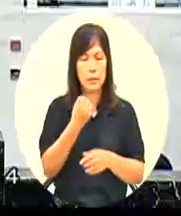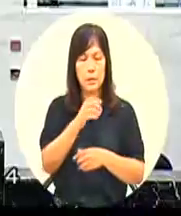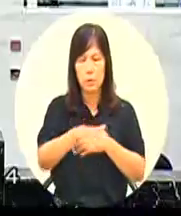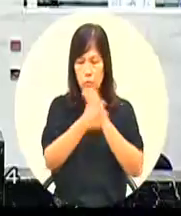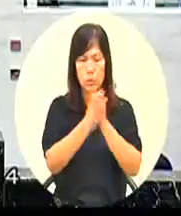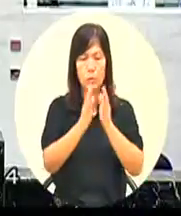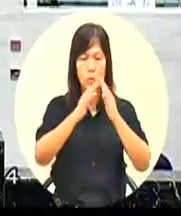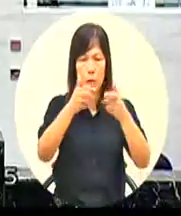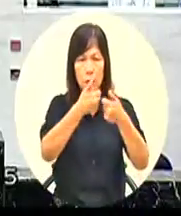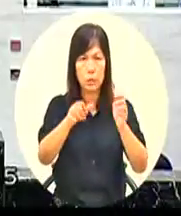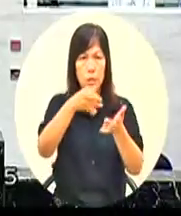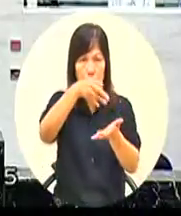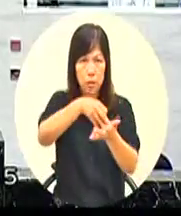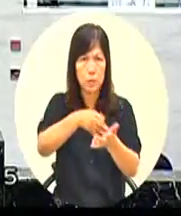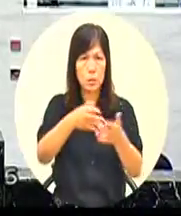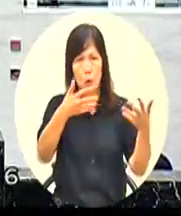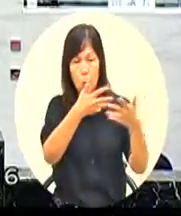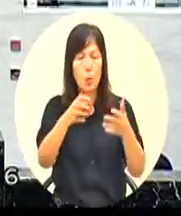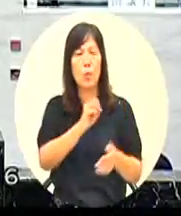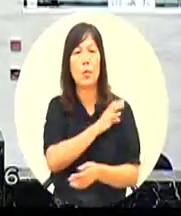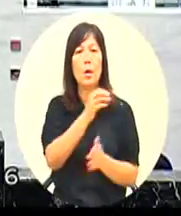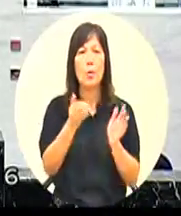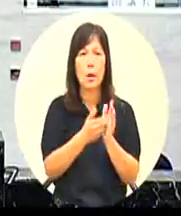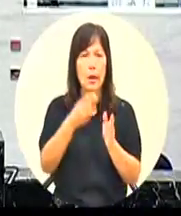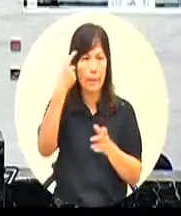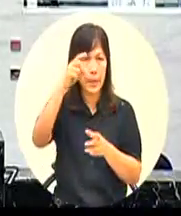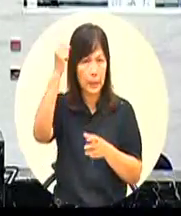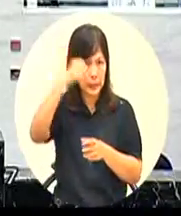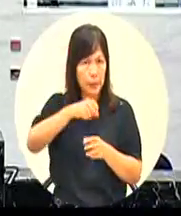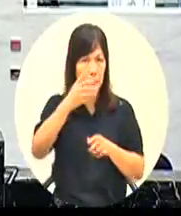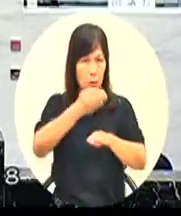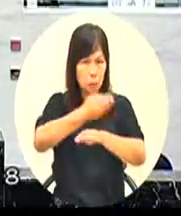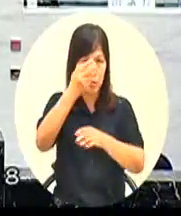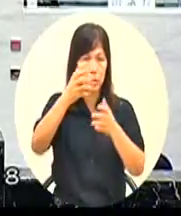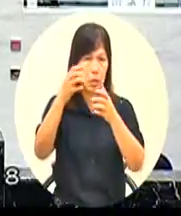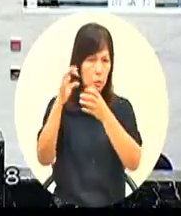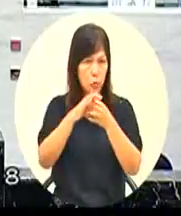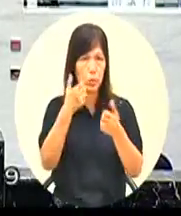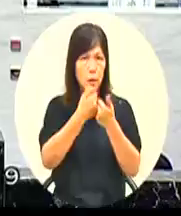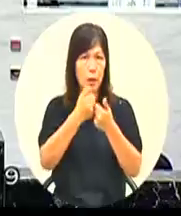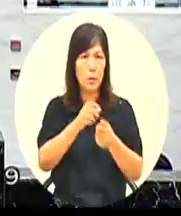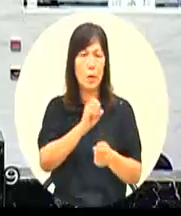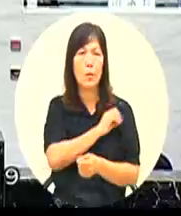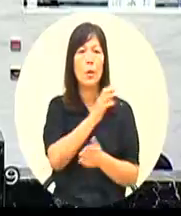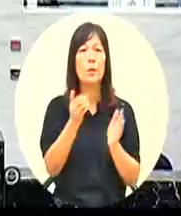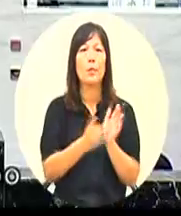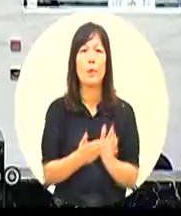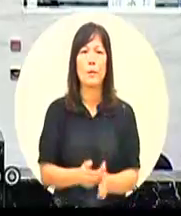议员登记质询都结束，那明天早上9点继续开会，好，散会。